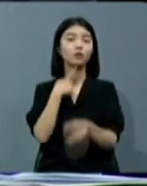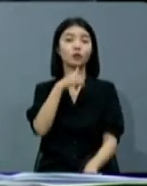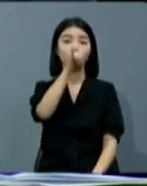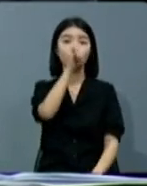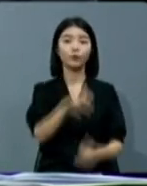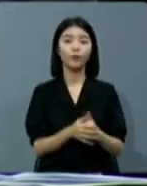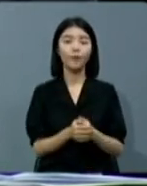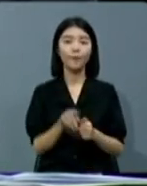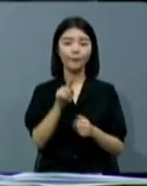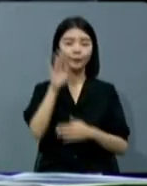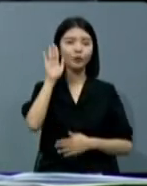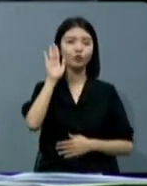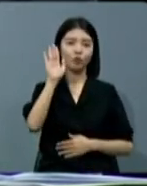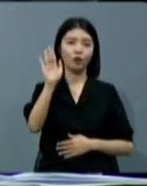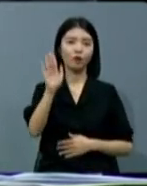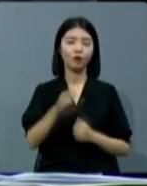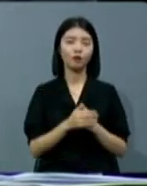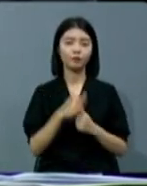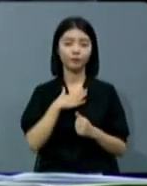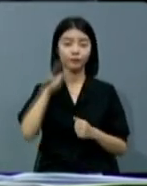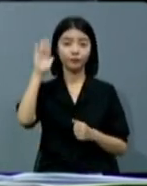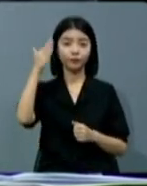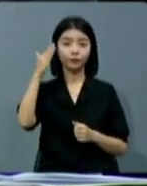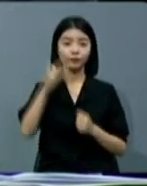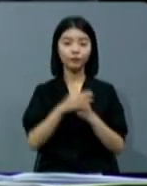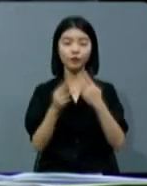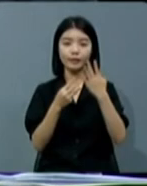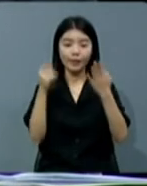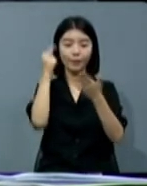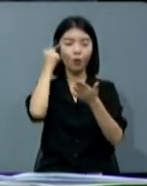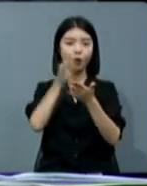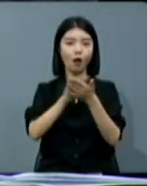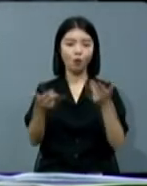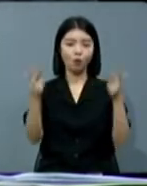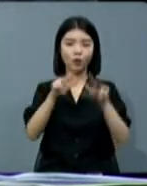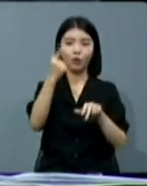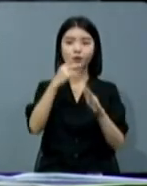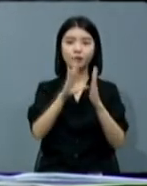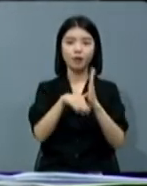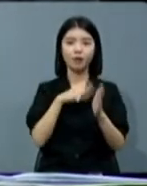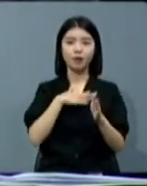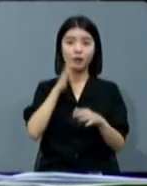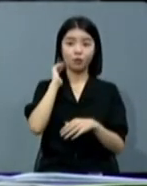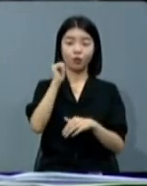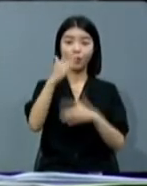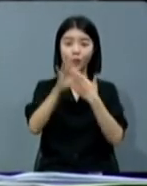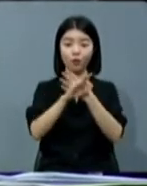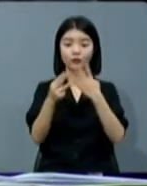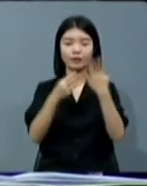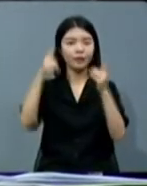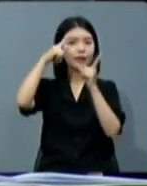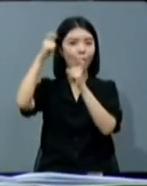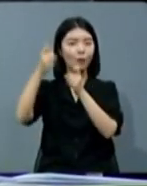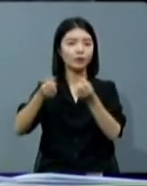있습니다. 그 이후에 제가 최근에 4.3 평화공원에 왔을 때 내 대통령이 되면 4.3